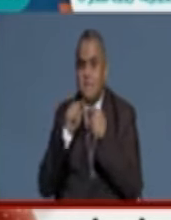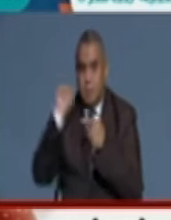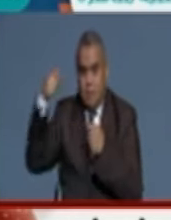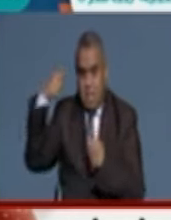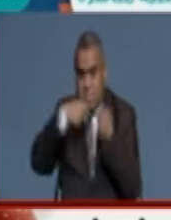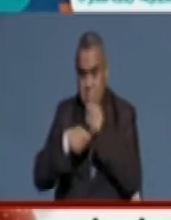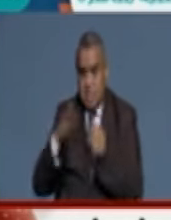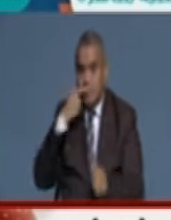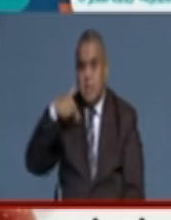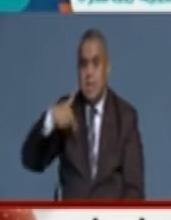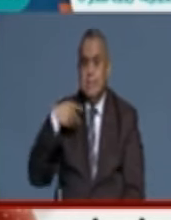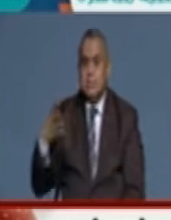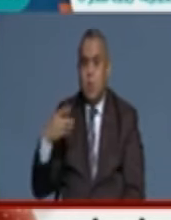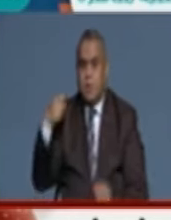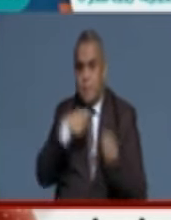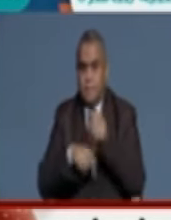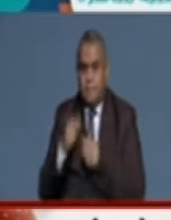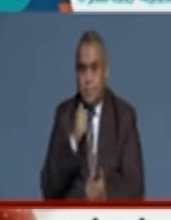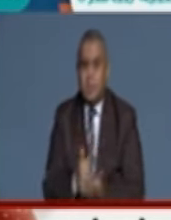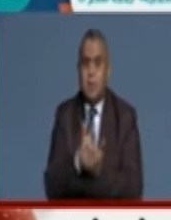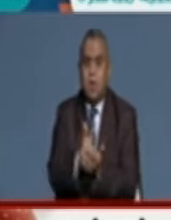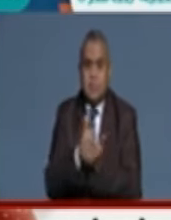ل 46% تمويل مؤسسات دولية.